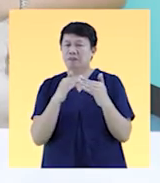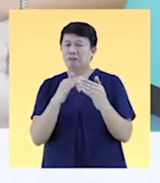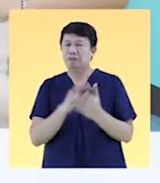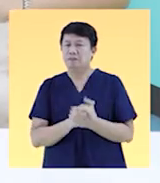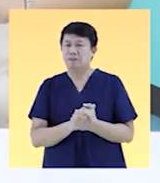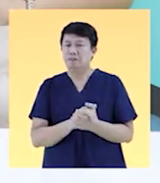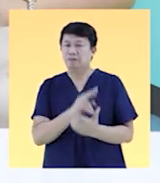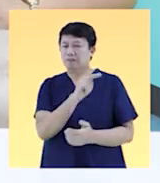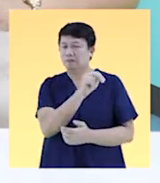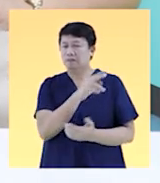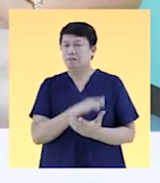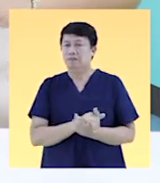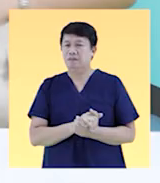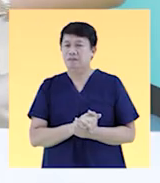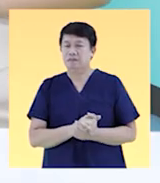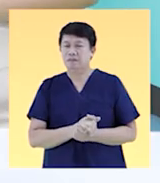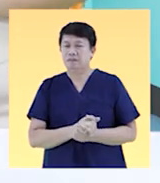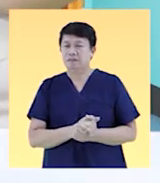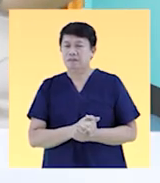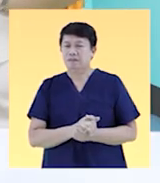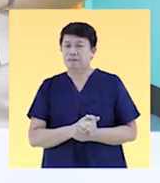1,920 pesos is equal to N.